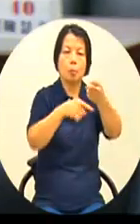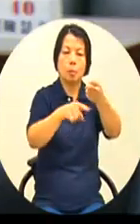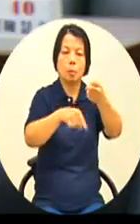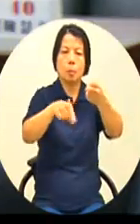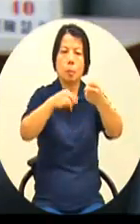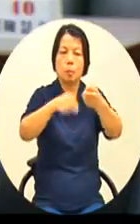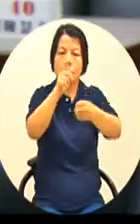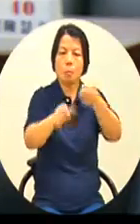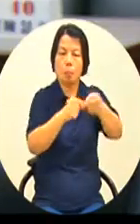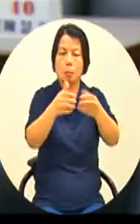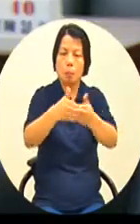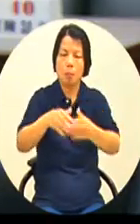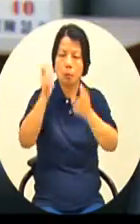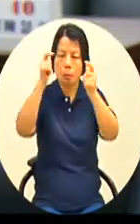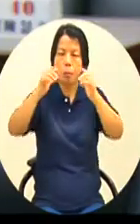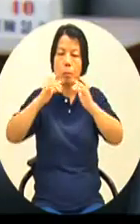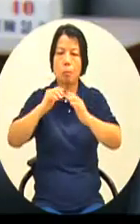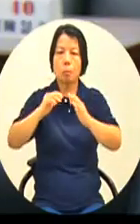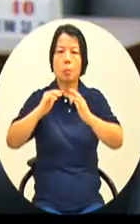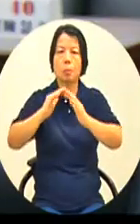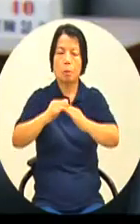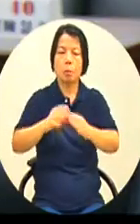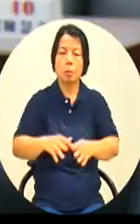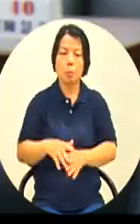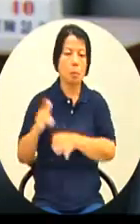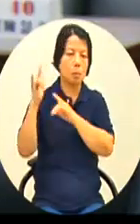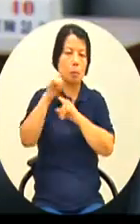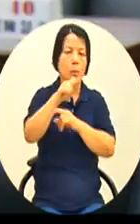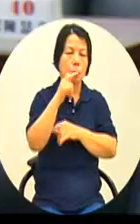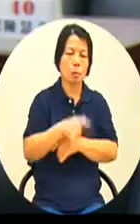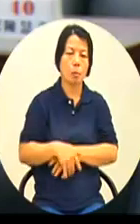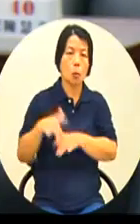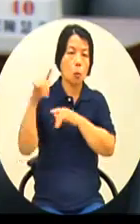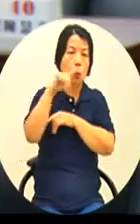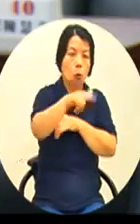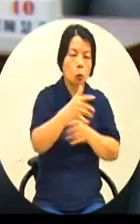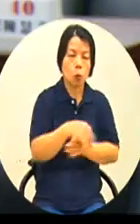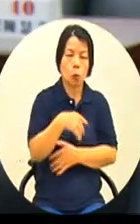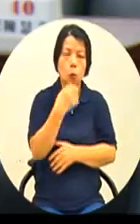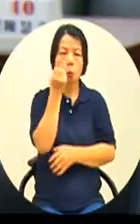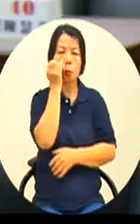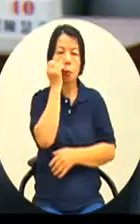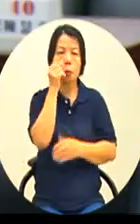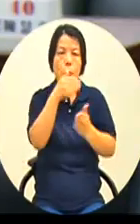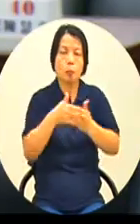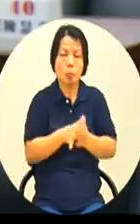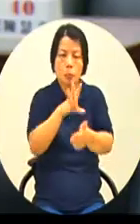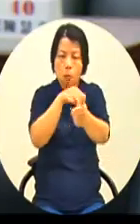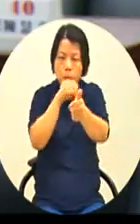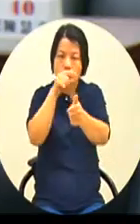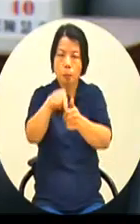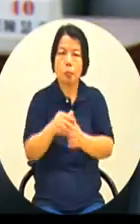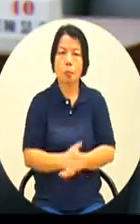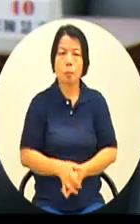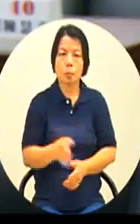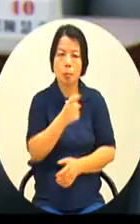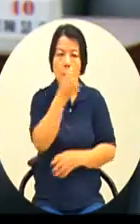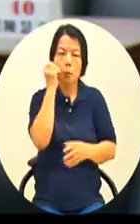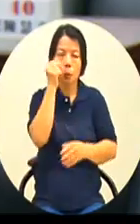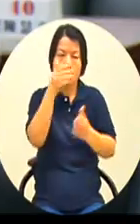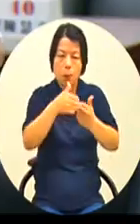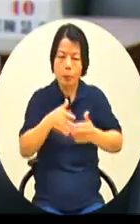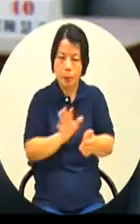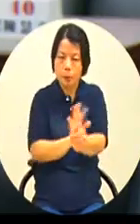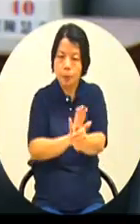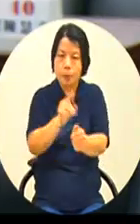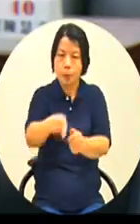叫恁公司吼，因为高雄人来看门啊，若有机会局长来者，看这因看公公，因要招待，